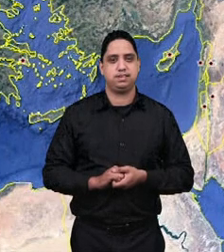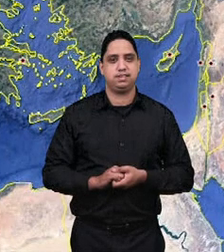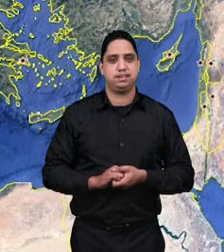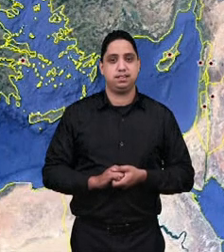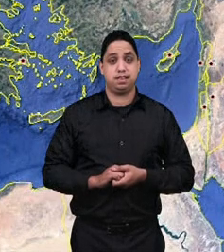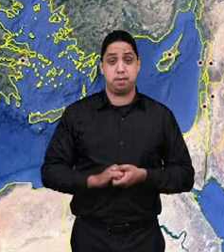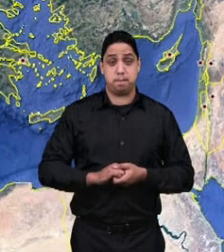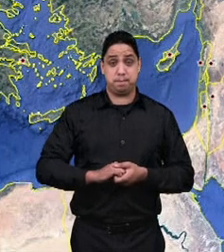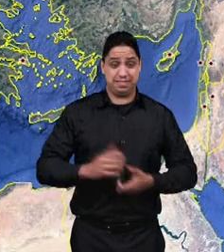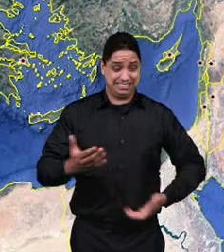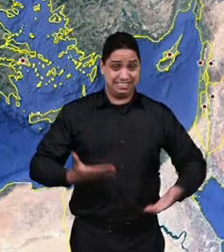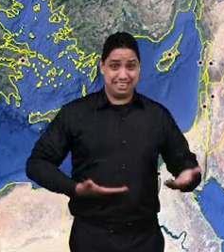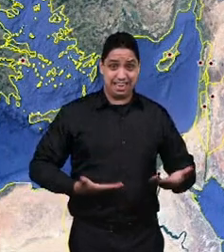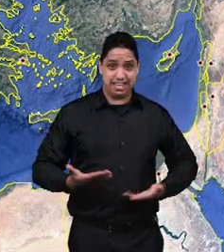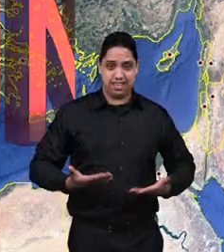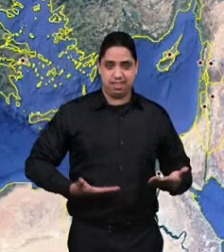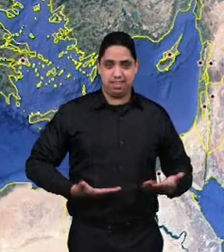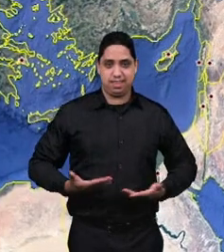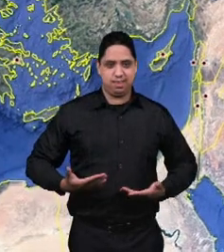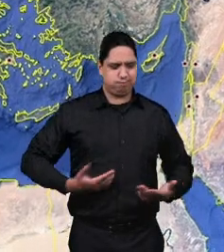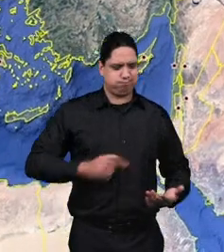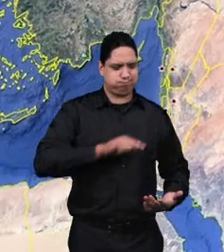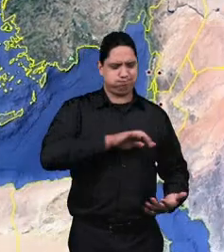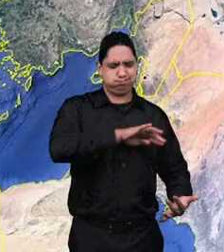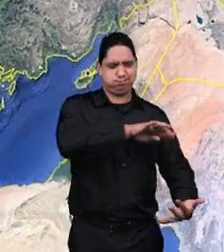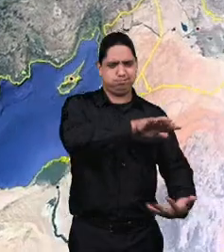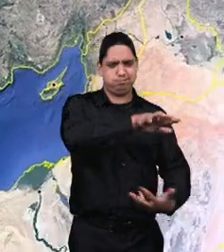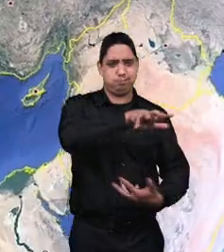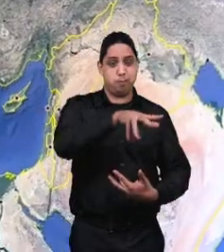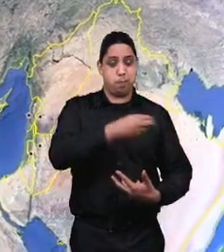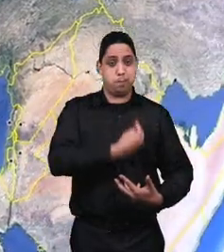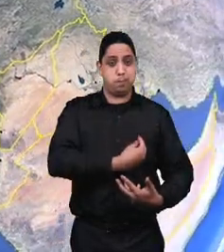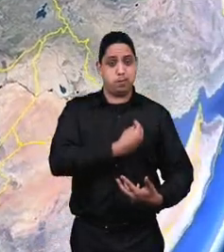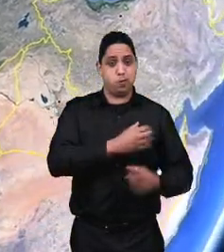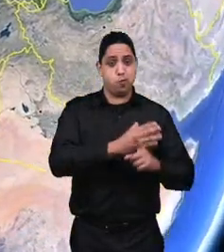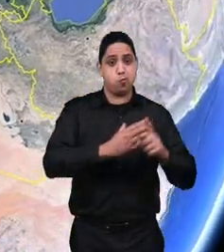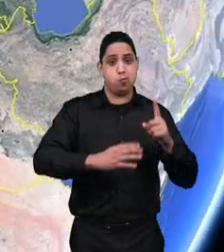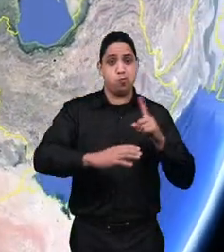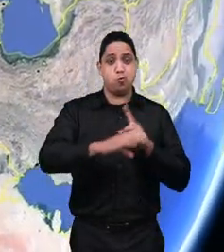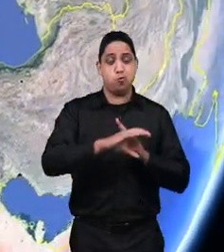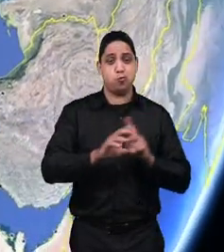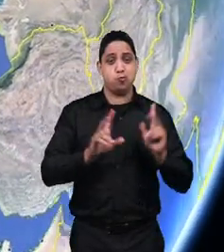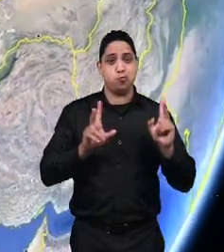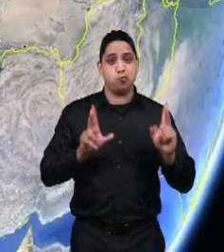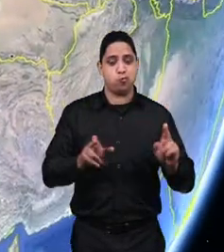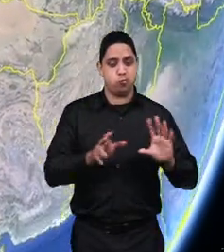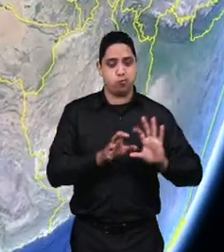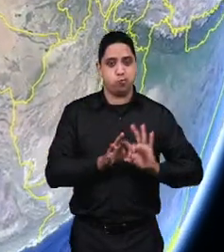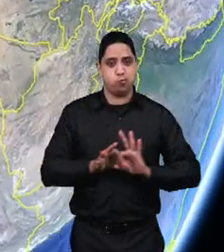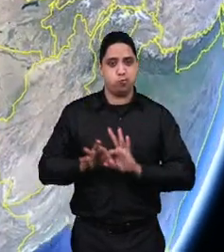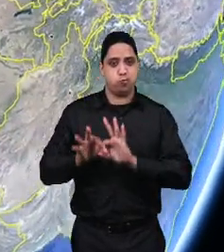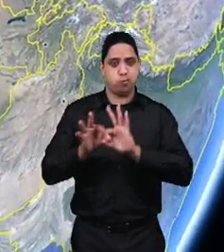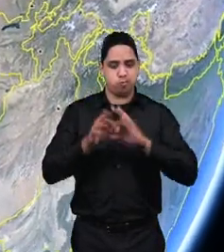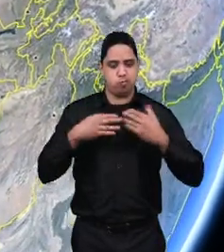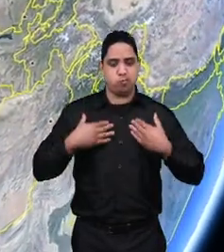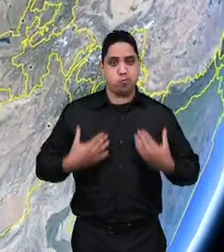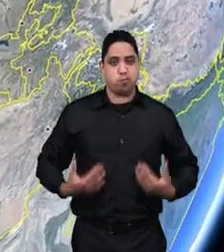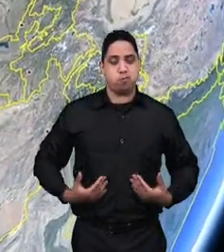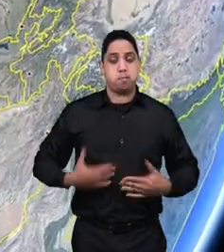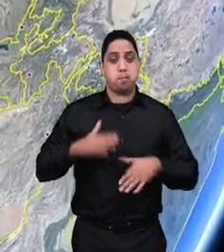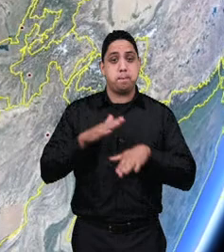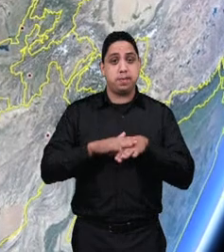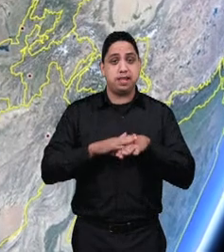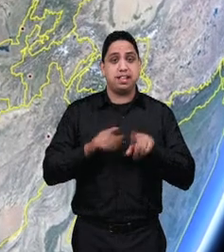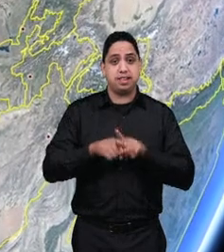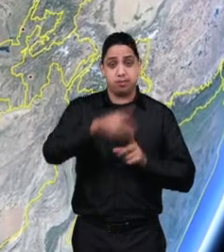Les frères et sœurs de toutes les parties du monde participent d'un même culte, ensemble, dans un même corps et dans un